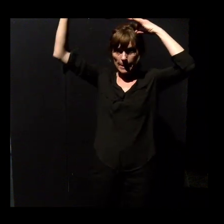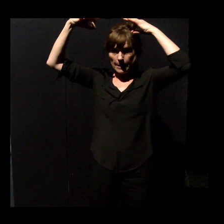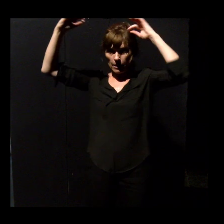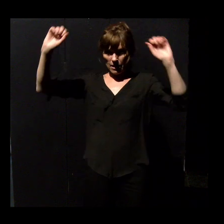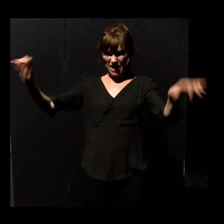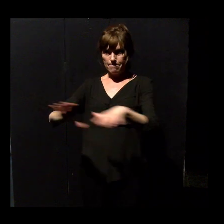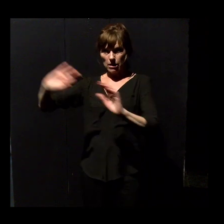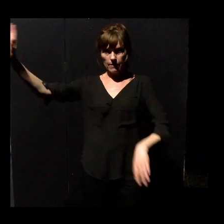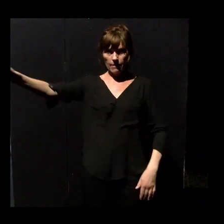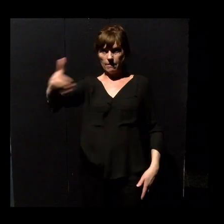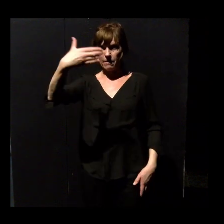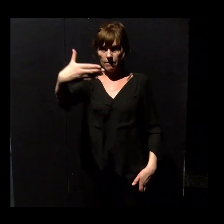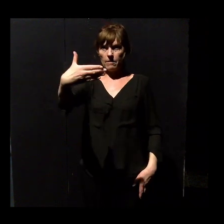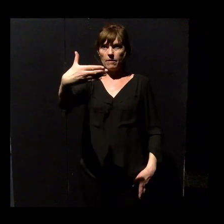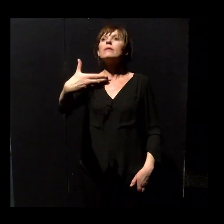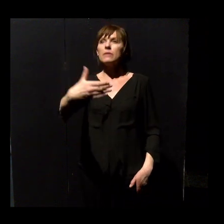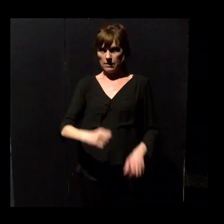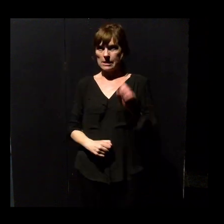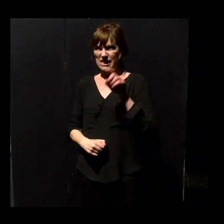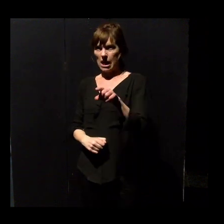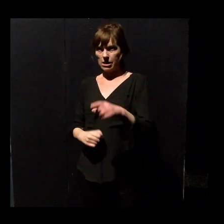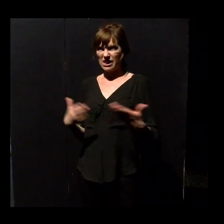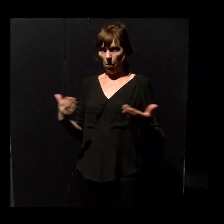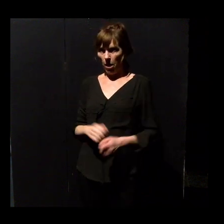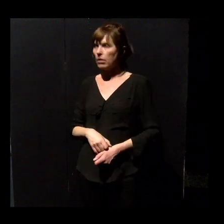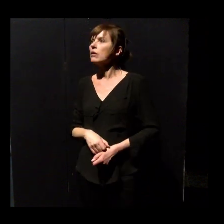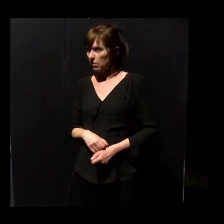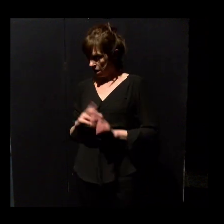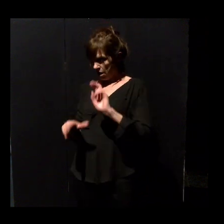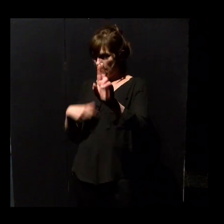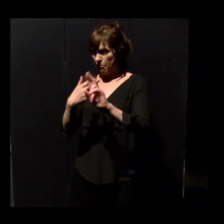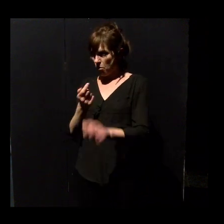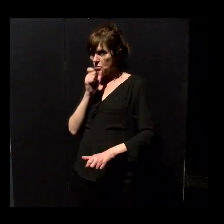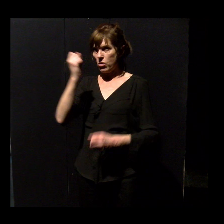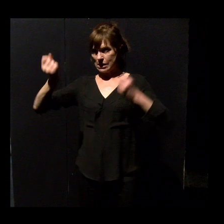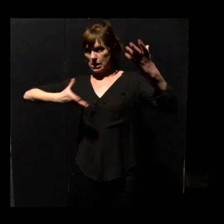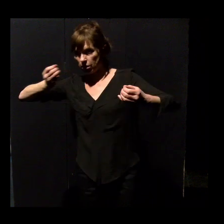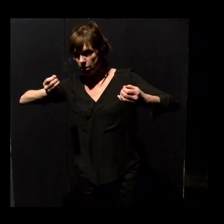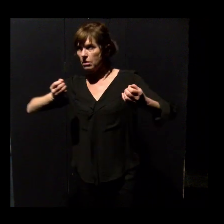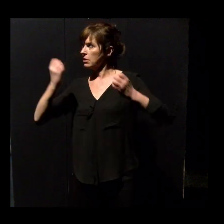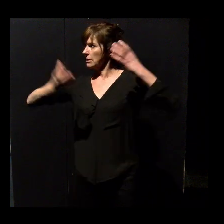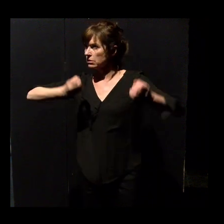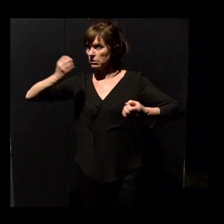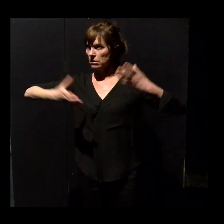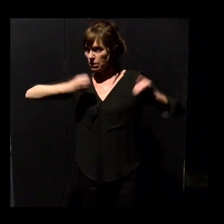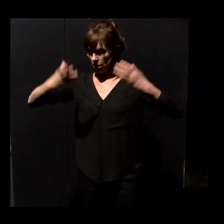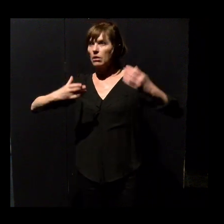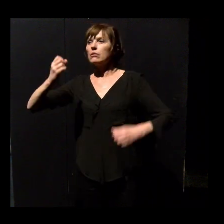Une tâche très simple de langage. Vous voyez qu'au niveau du point 1, en